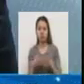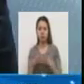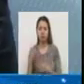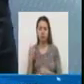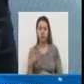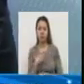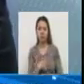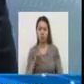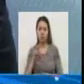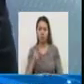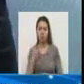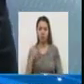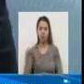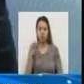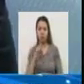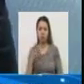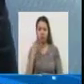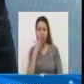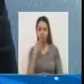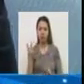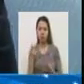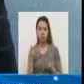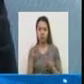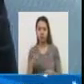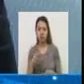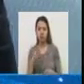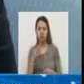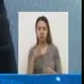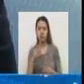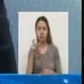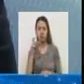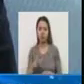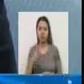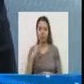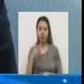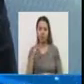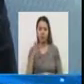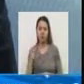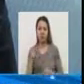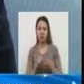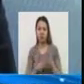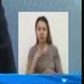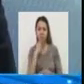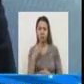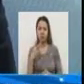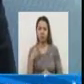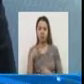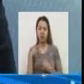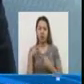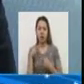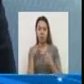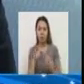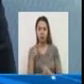рөлі зор және оған тарихи миссия жүктелетіні де сөзсіз. Адамзат 21-ші ғасырда жаппай қырып жоятын қарудан